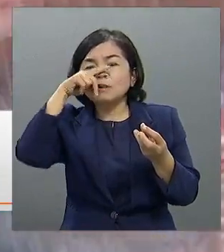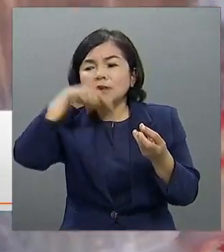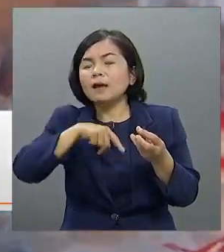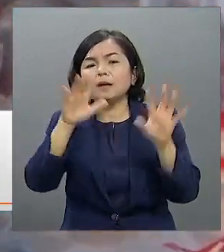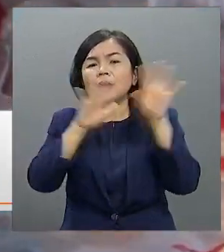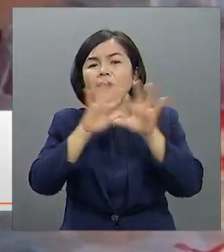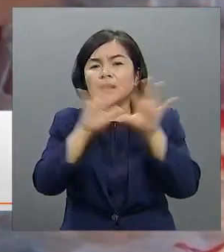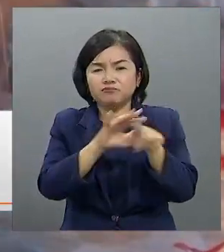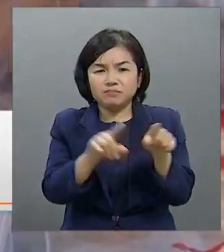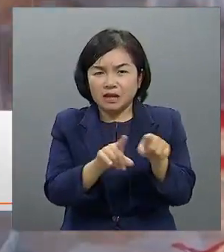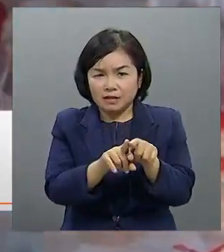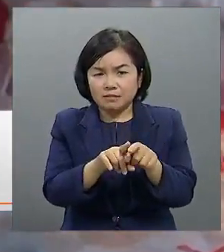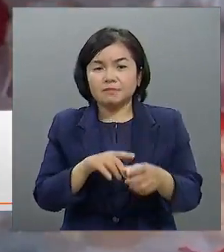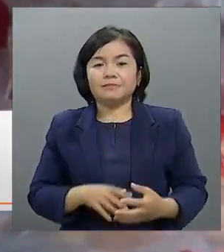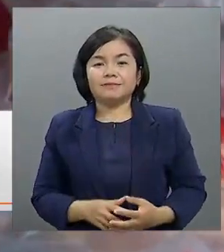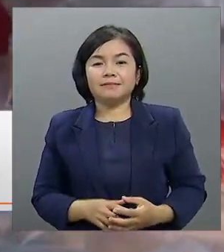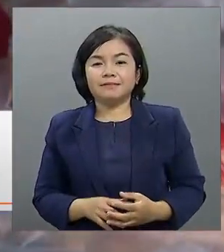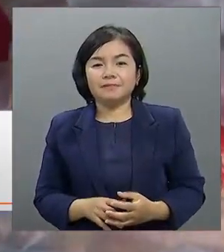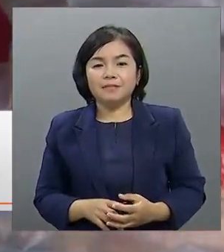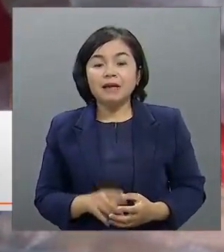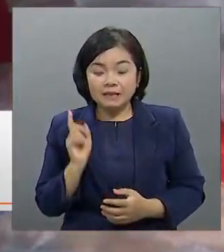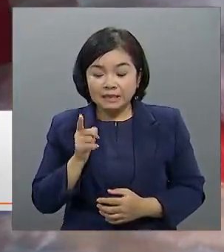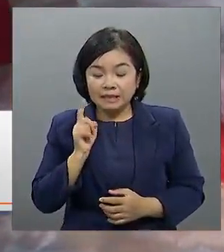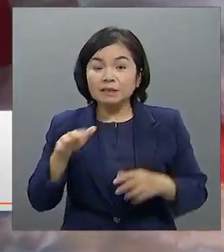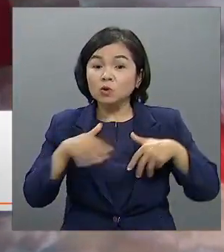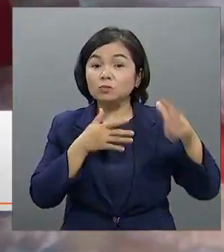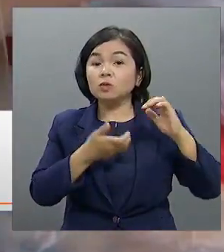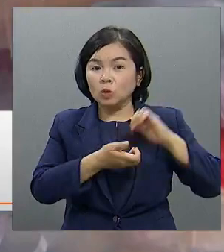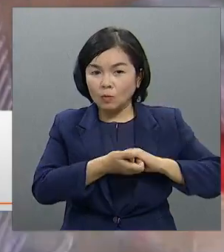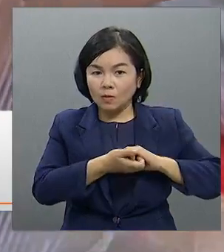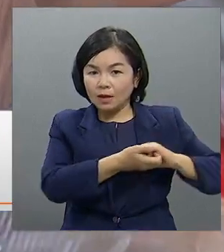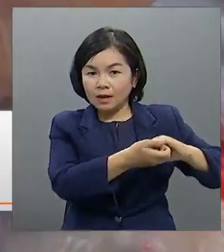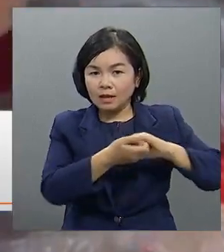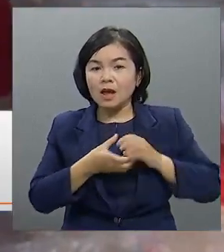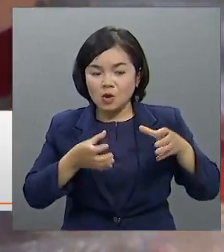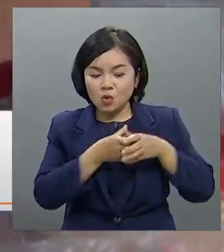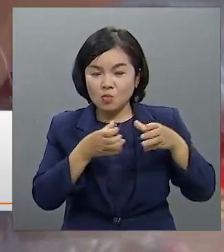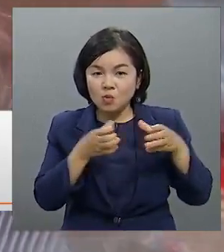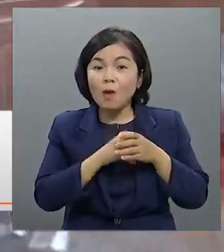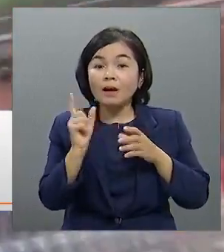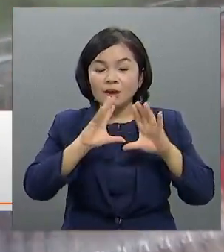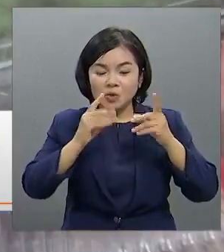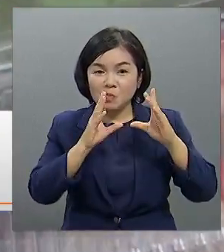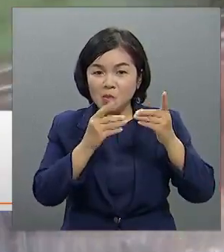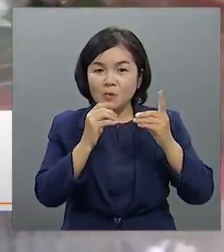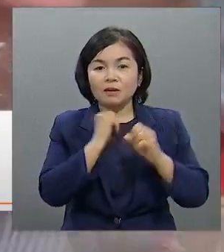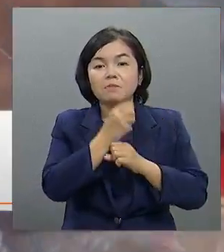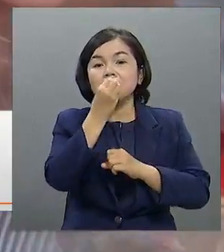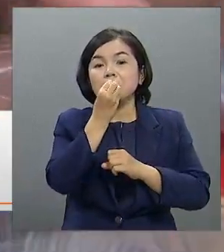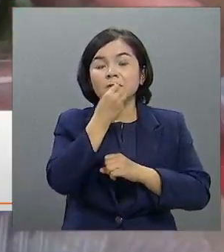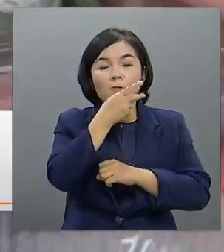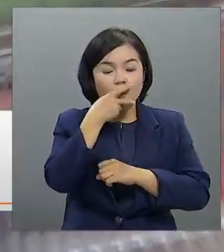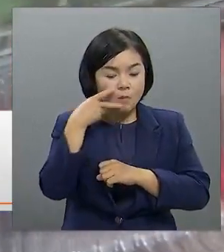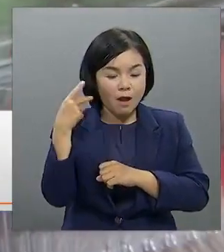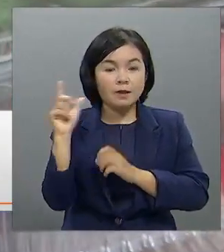าณนั้น จริงๆชาวบ้านเขารวมตัวกันเนี่ยเขามีชื่อกลุ่มด้วยนะเป็นชื่อชมรมเลยนะครับทางคุณอัญชรีอ่อนแก้วเป็นเหรัญญิก